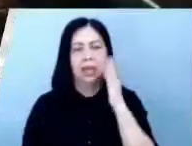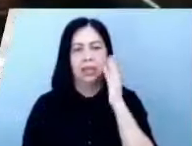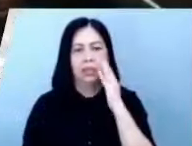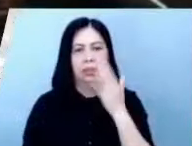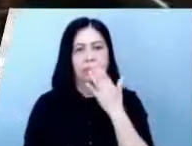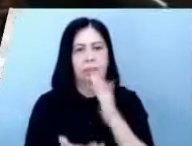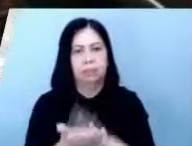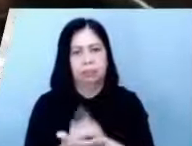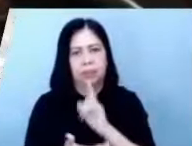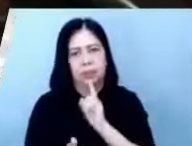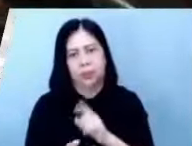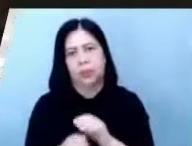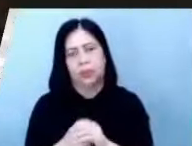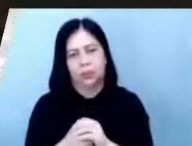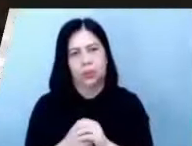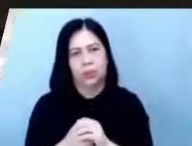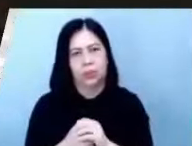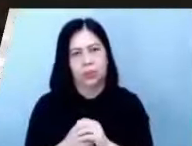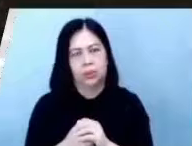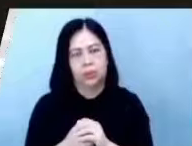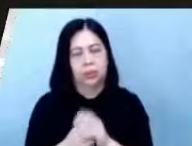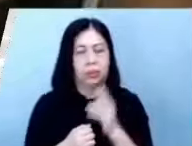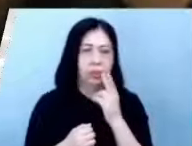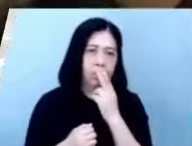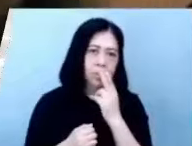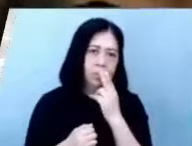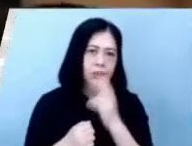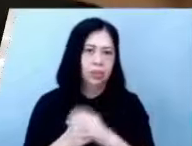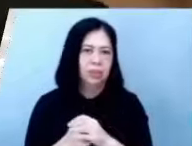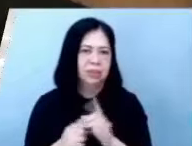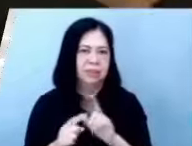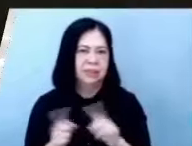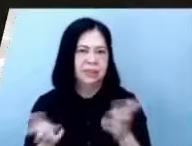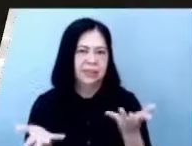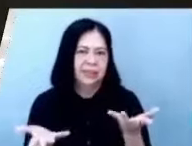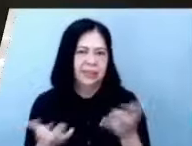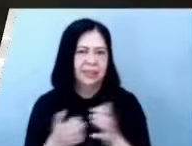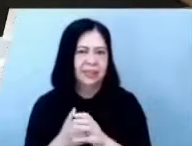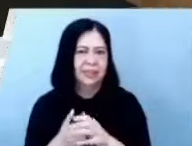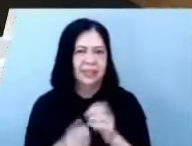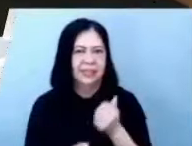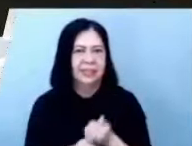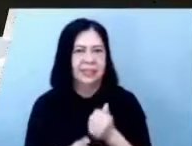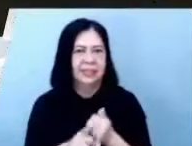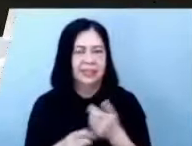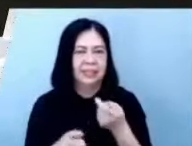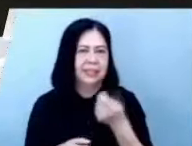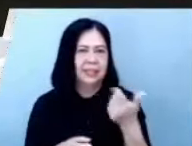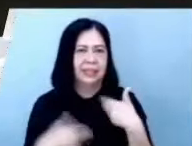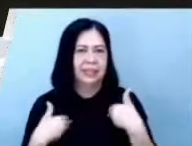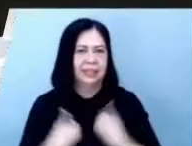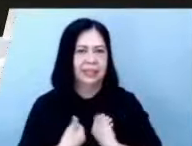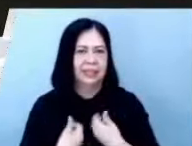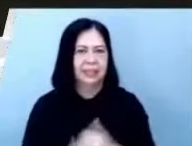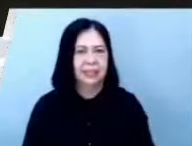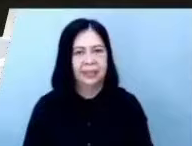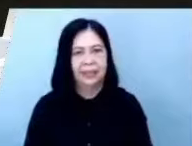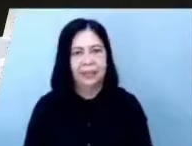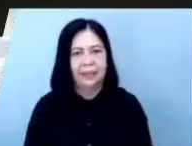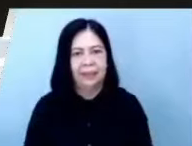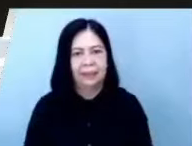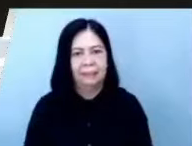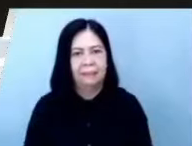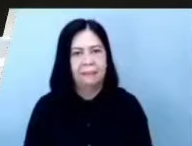yung sigarilyo. Kaya lang, yung po kasi nagtatanggal ng pagod ko eh. Kumbaga parang stress,